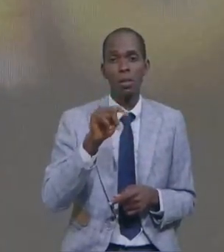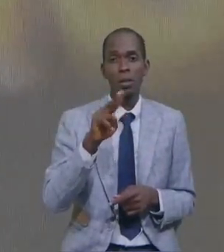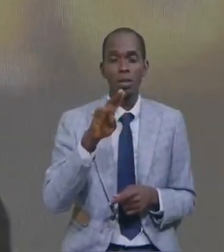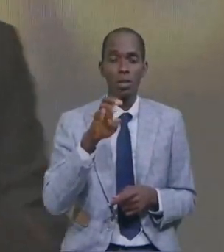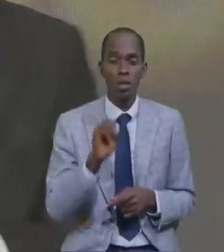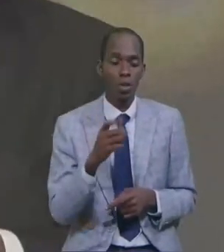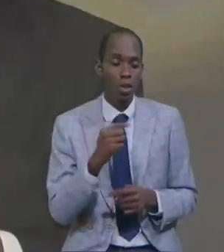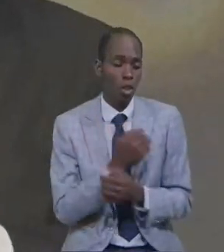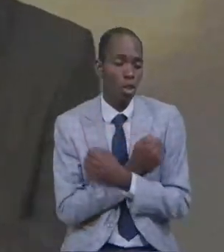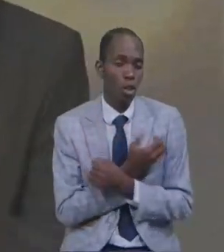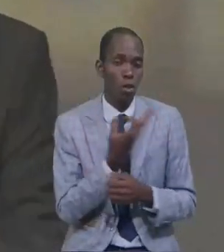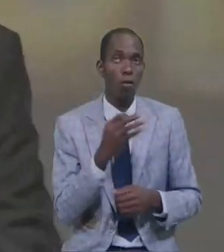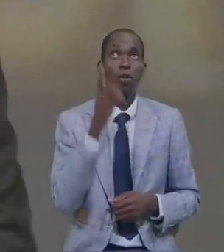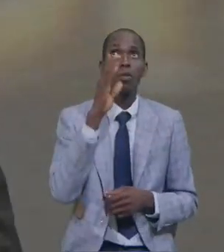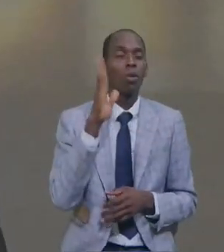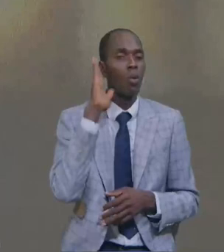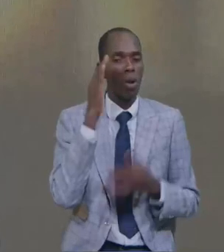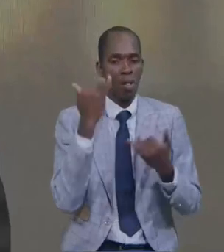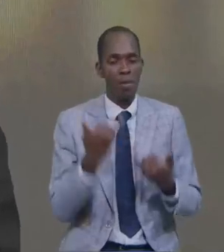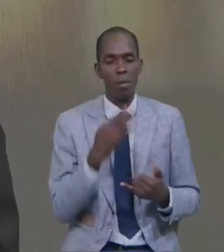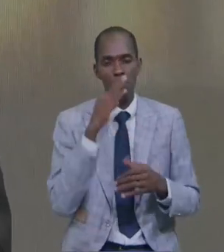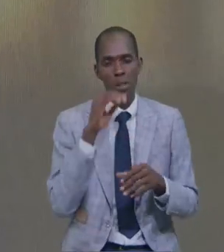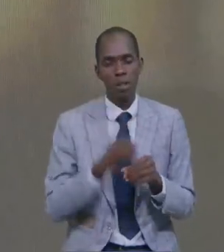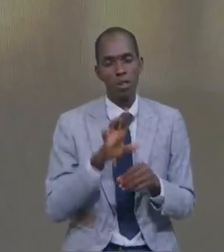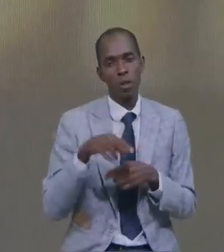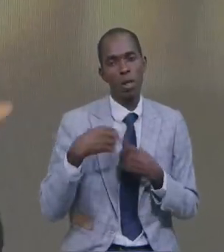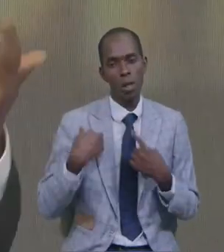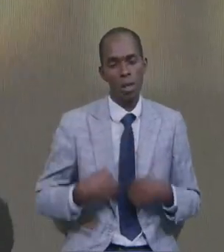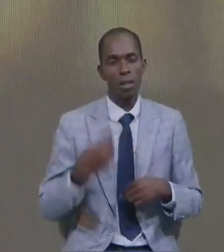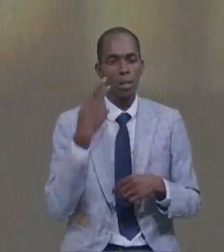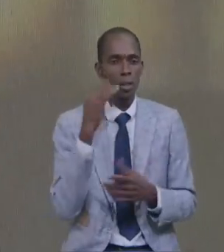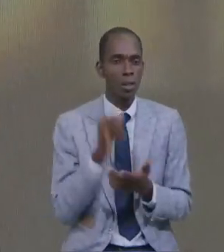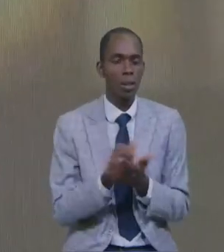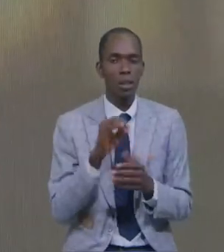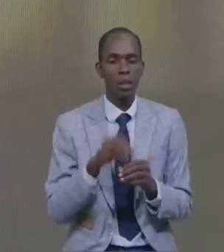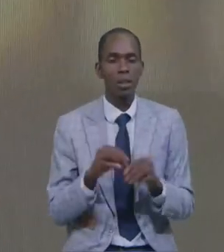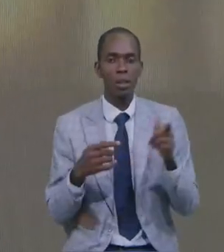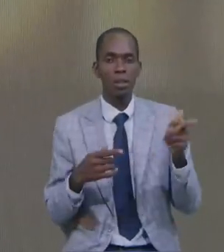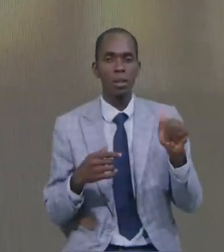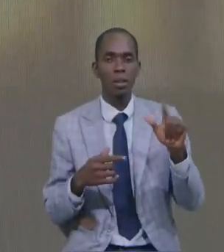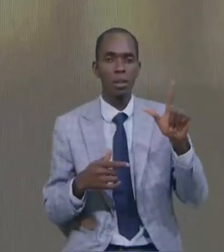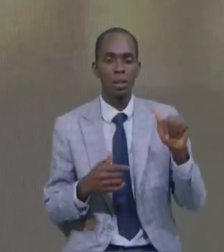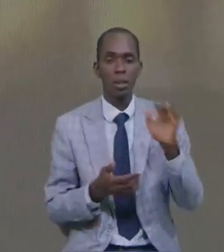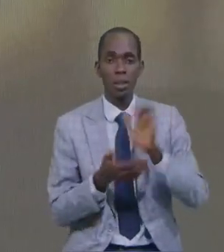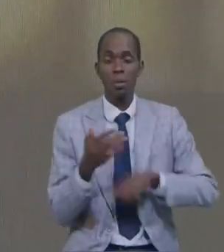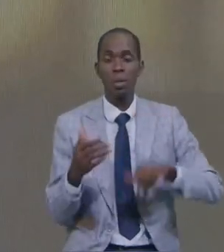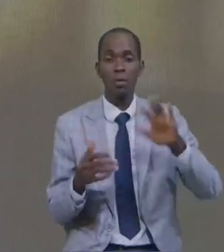22. Mais le fruit de l'esprit, la joie, la paix,